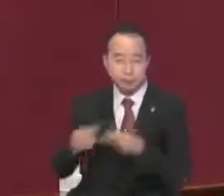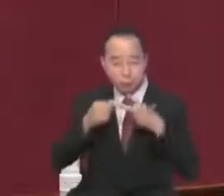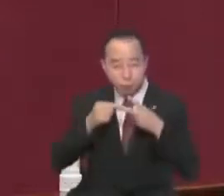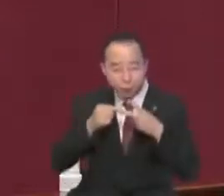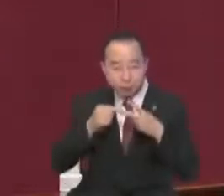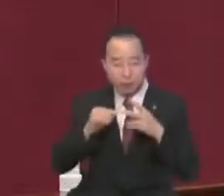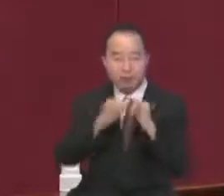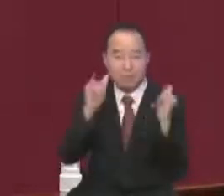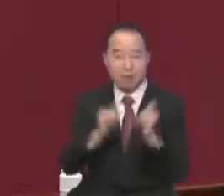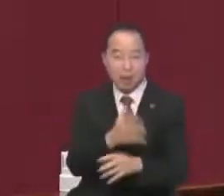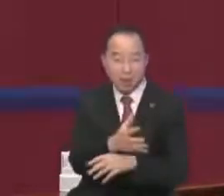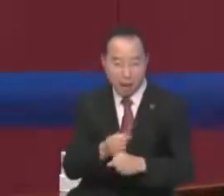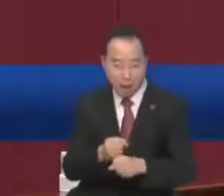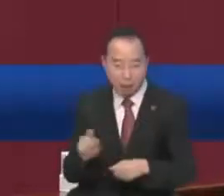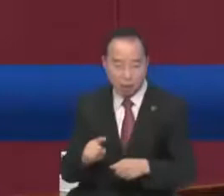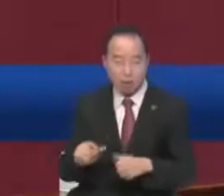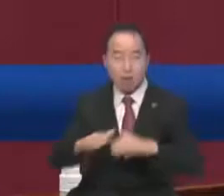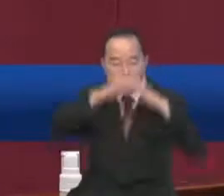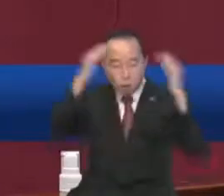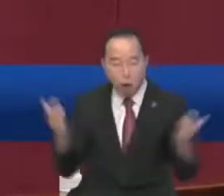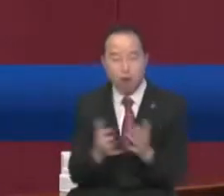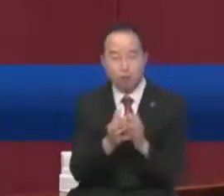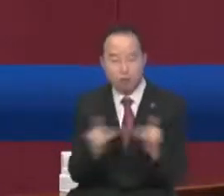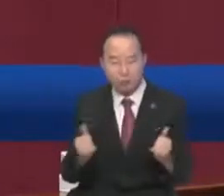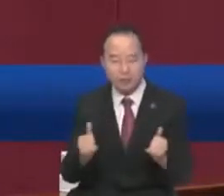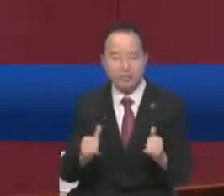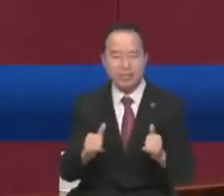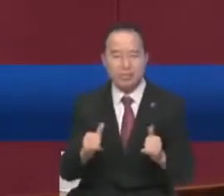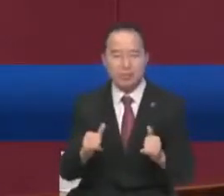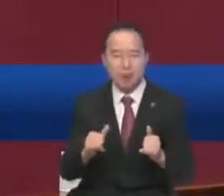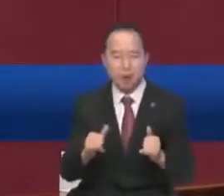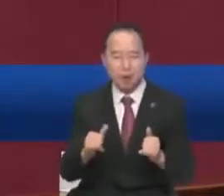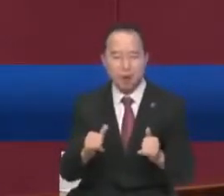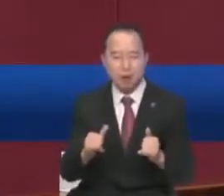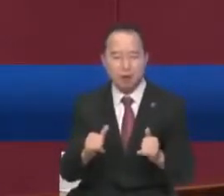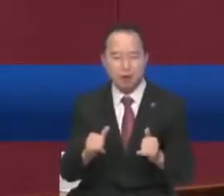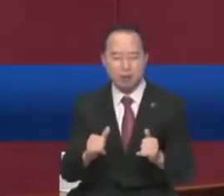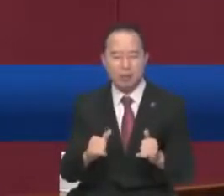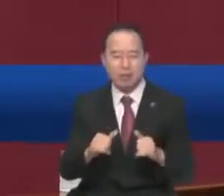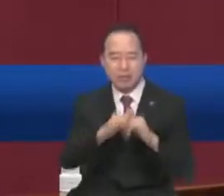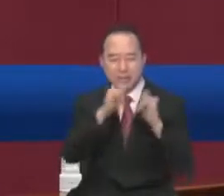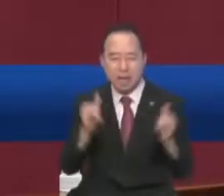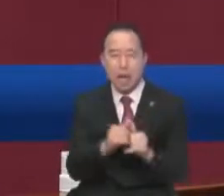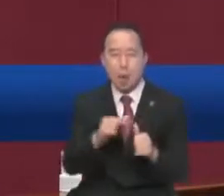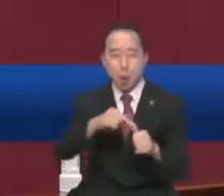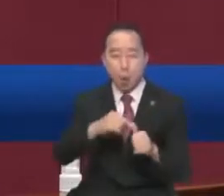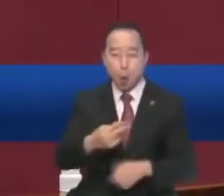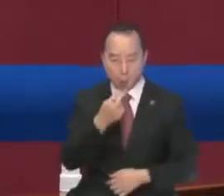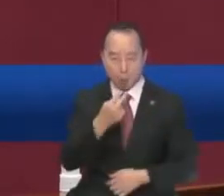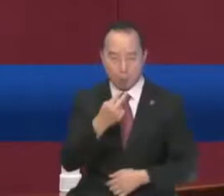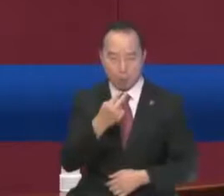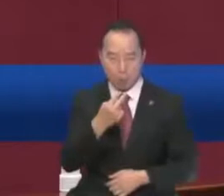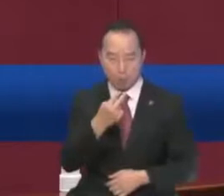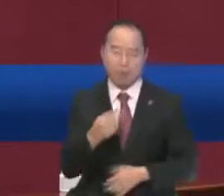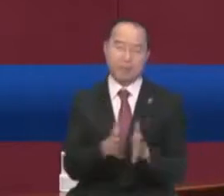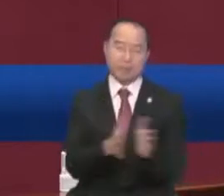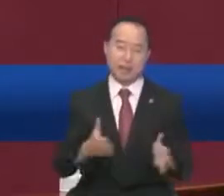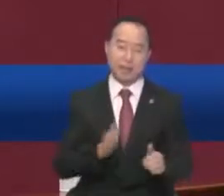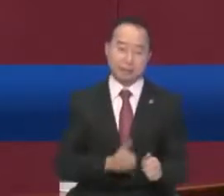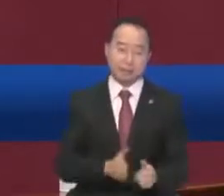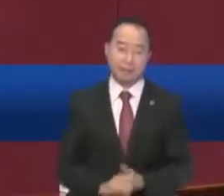전국민 고용소득보험 도입으로 새로운 사회보장체제로 나아갑시다. 재난의 시대